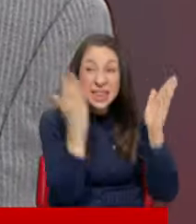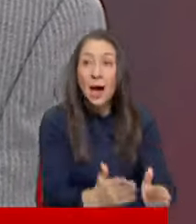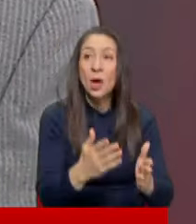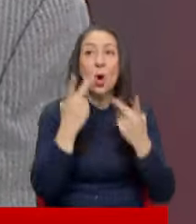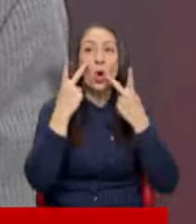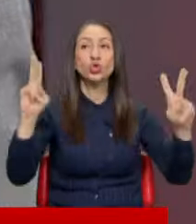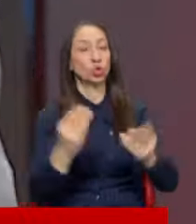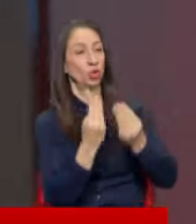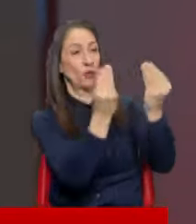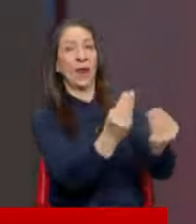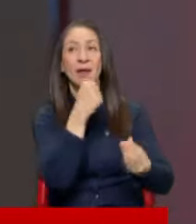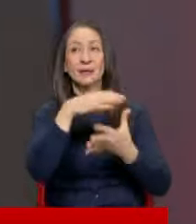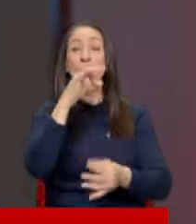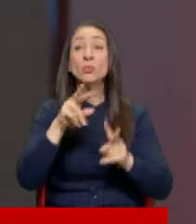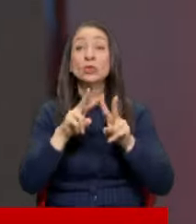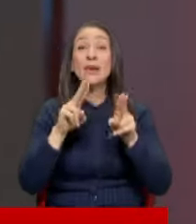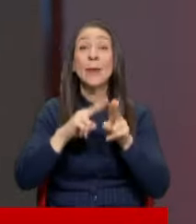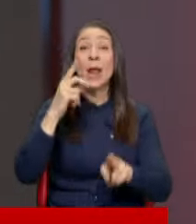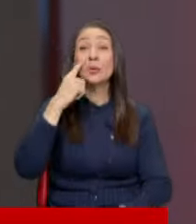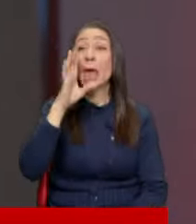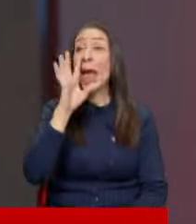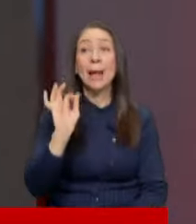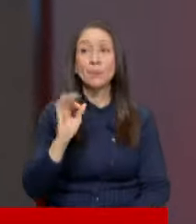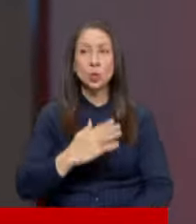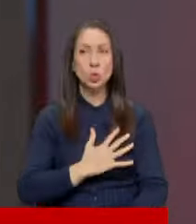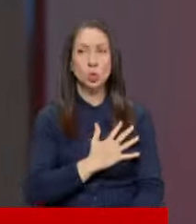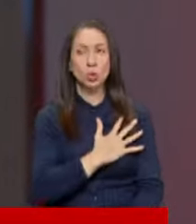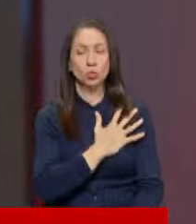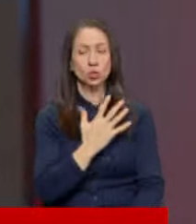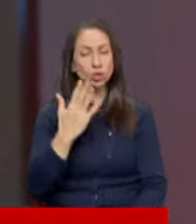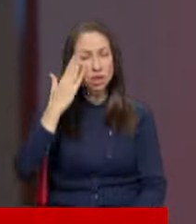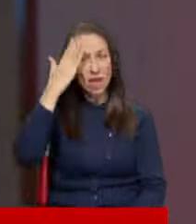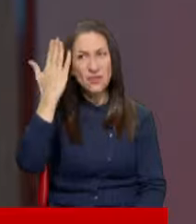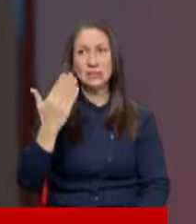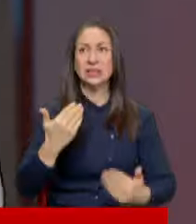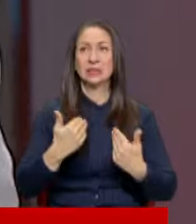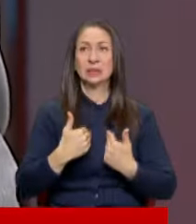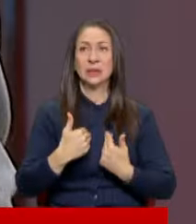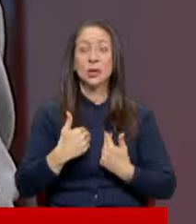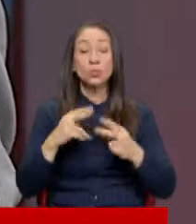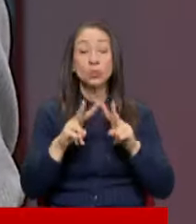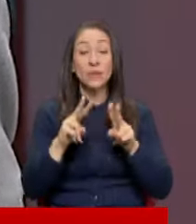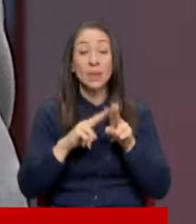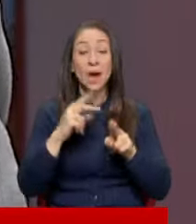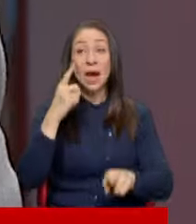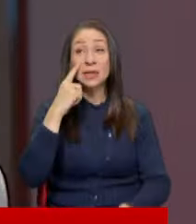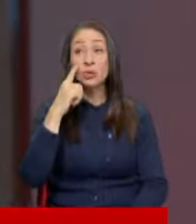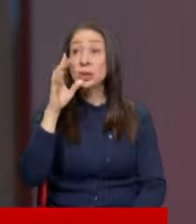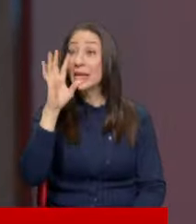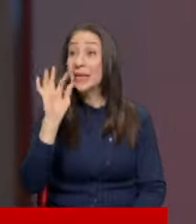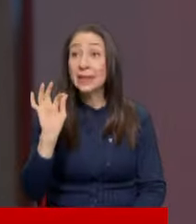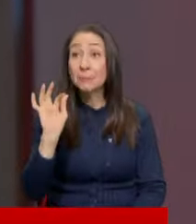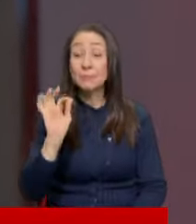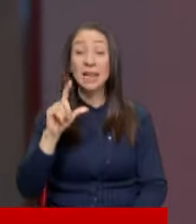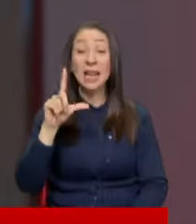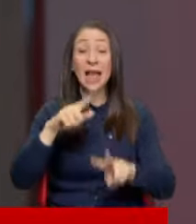hürriyeti getiren adam Mustafa Kemal Atatürk kim gururumuz onurumuz şerefimiz Mustafa Kemal Atatürk kim